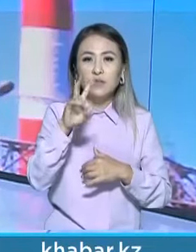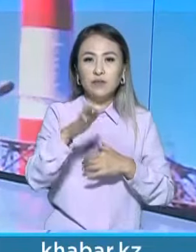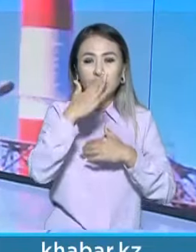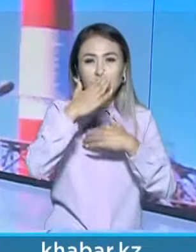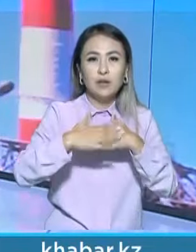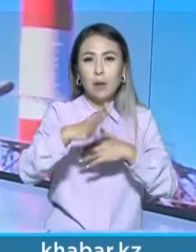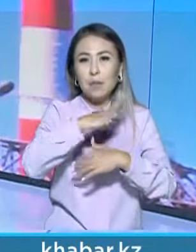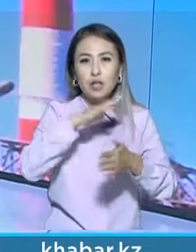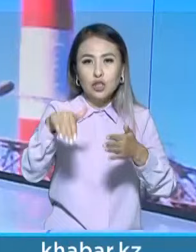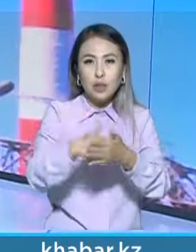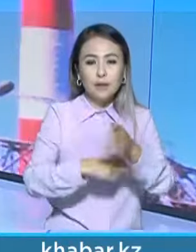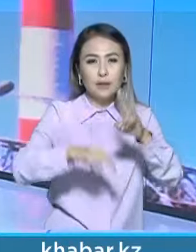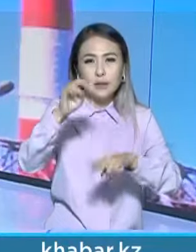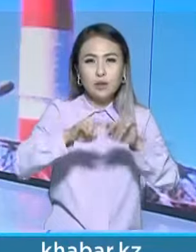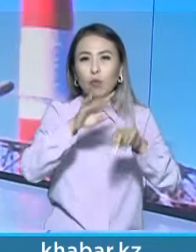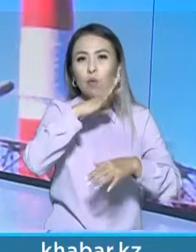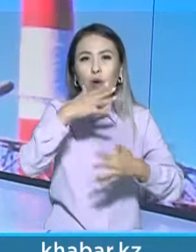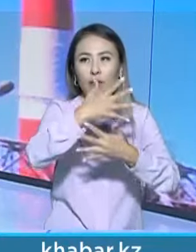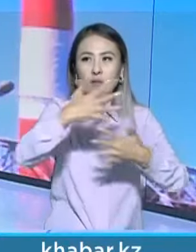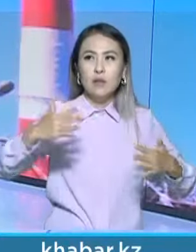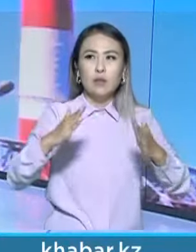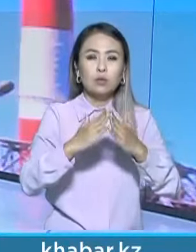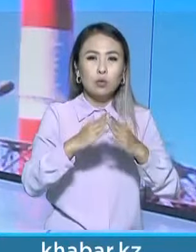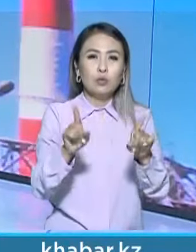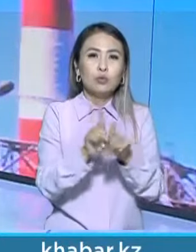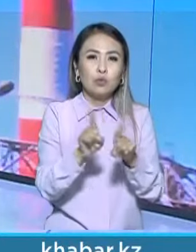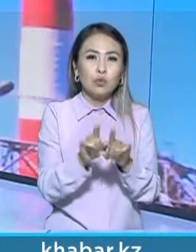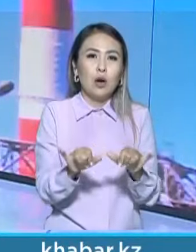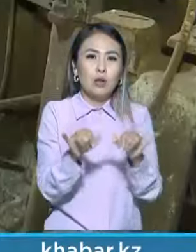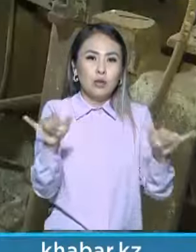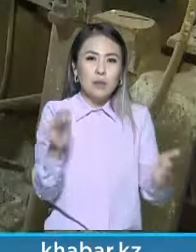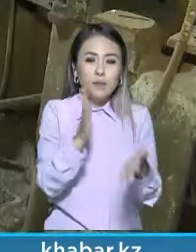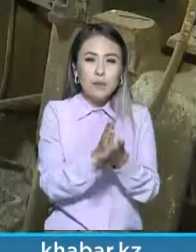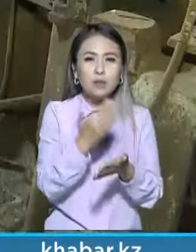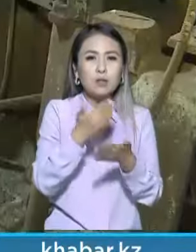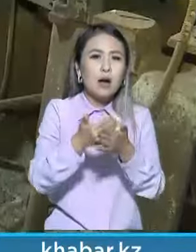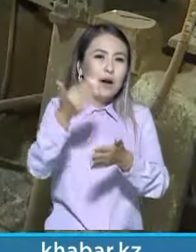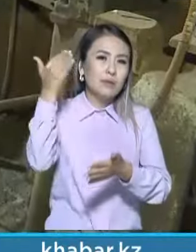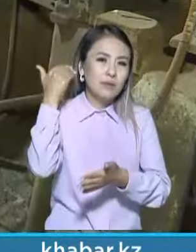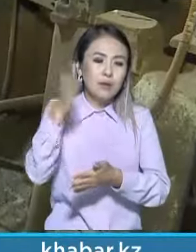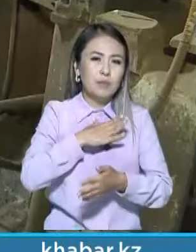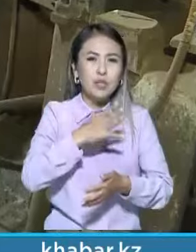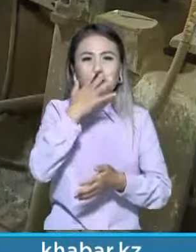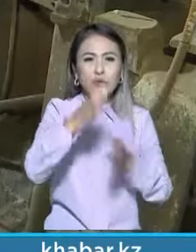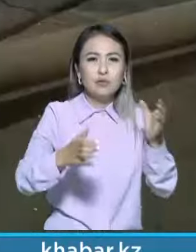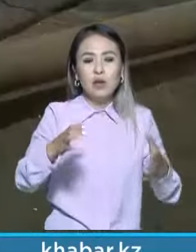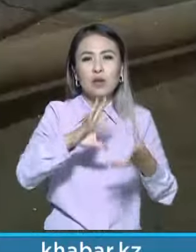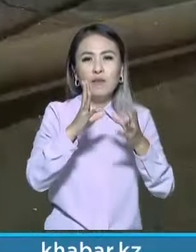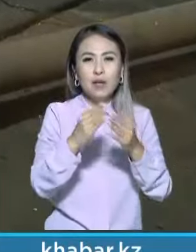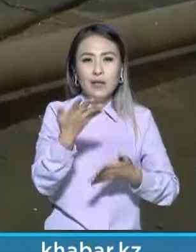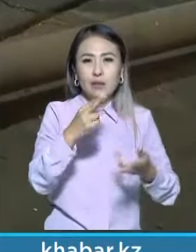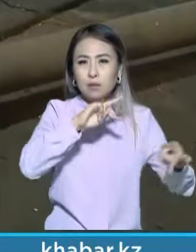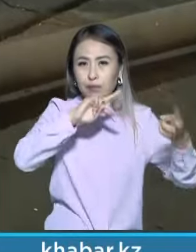жуықтаған. Жаңадан бой көтерген көп қабатты үйлер саны да артты. Сондықтан жарты ғасыр бұрын салынған жылу қазандығын жаңартып